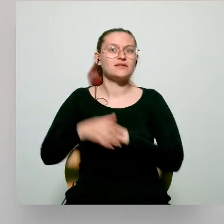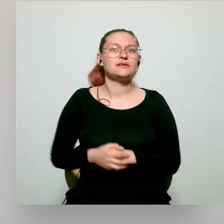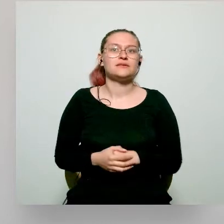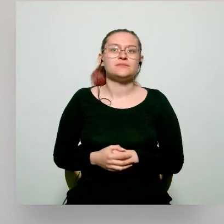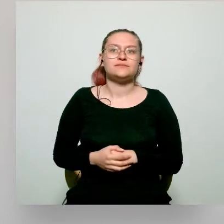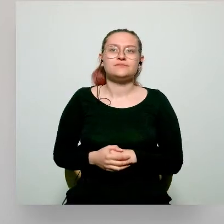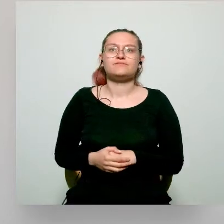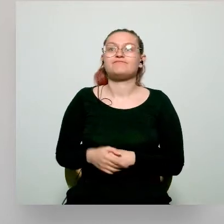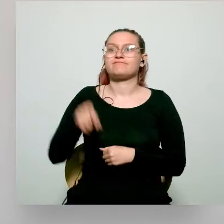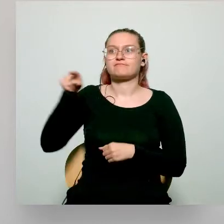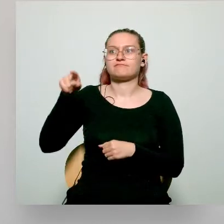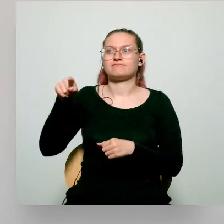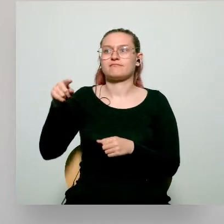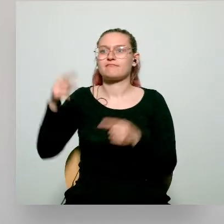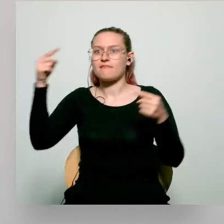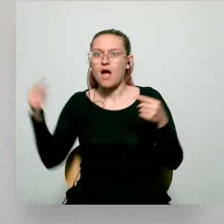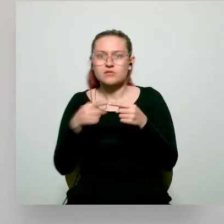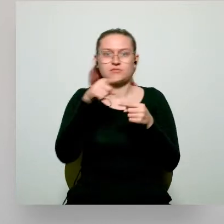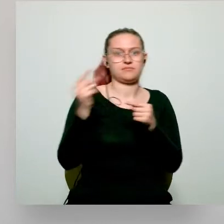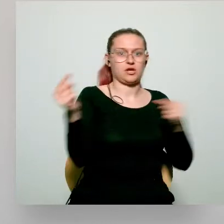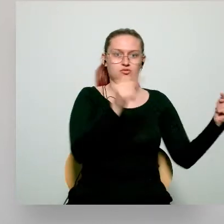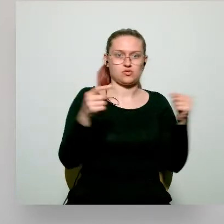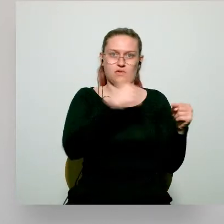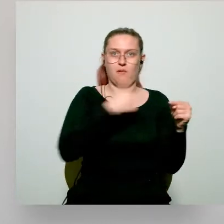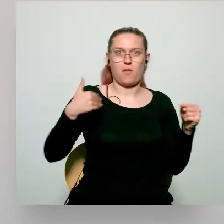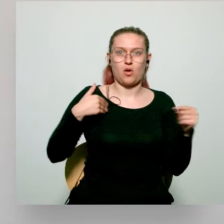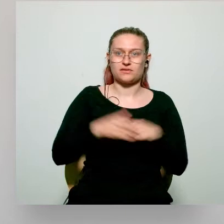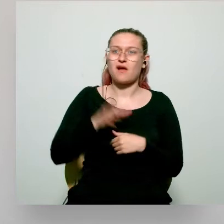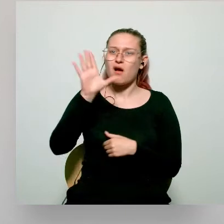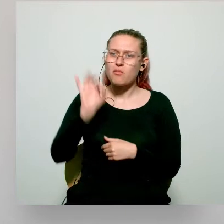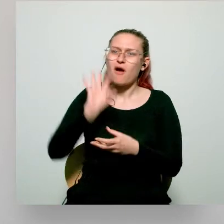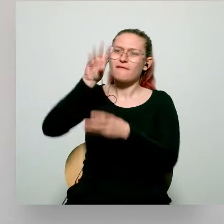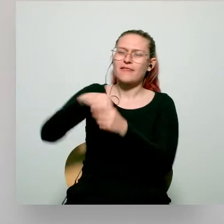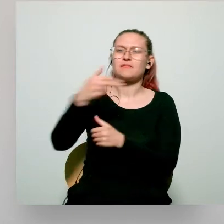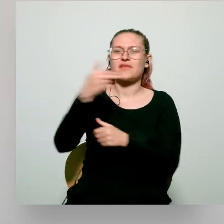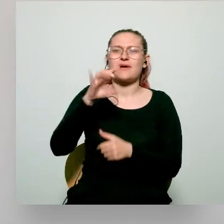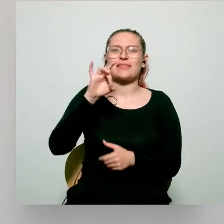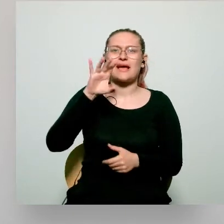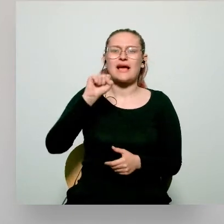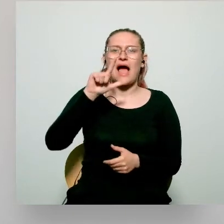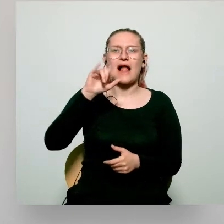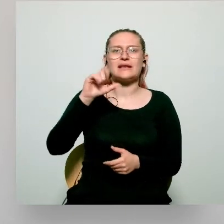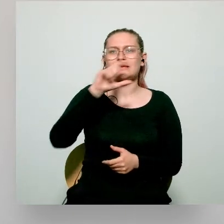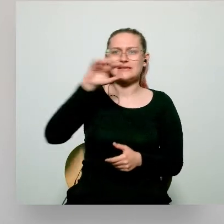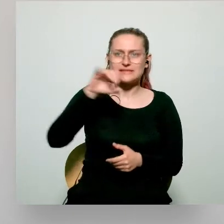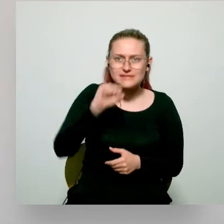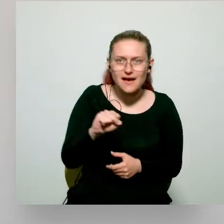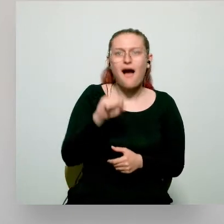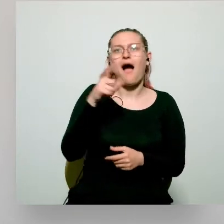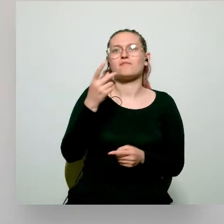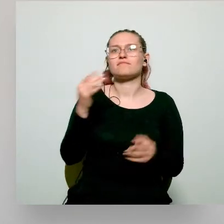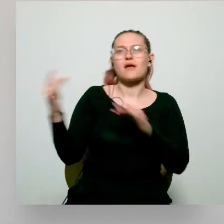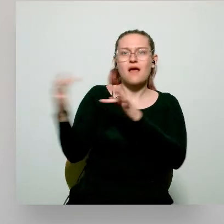bardzo żywy, bo tutaj to są też te wspólne pamięć Galicji i wspólnych relacji, no również